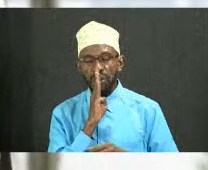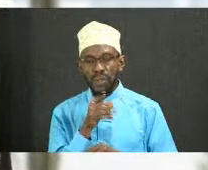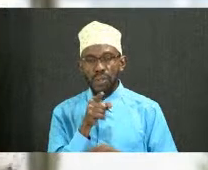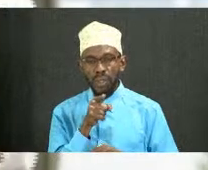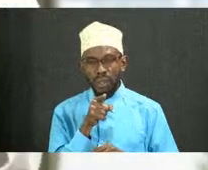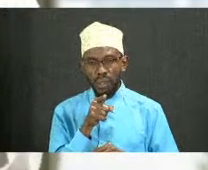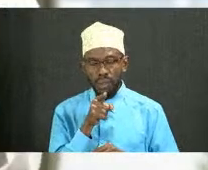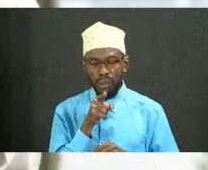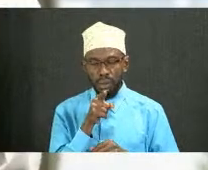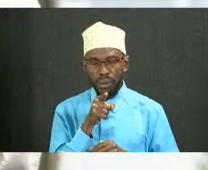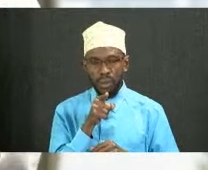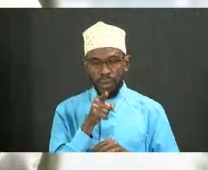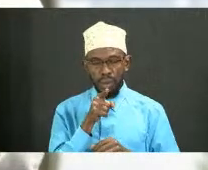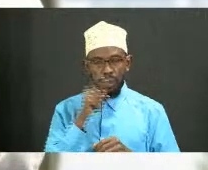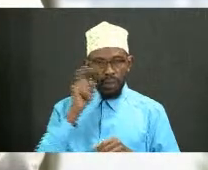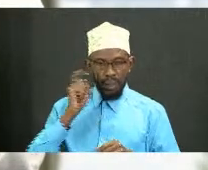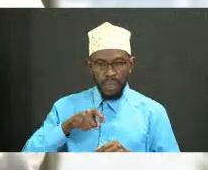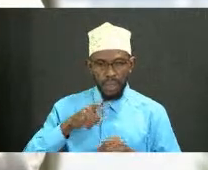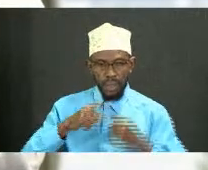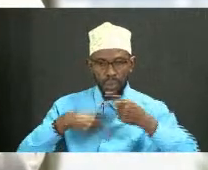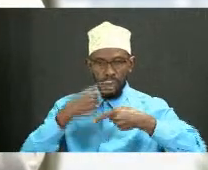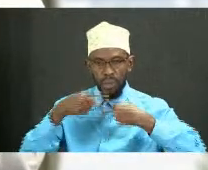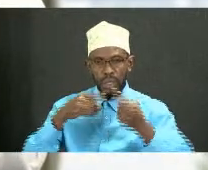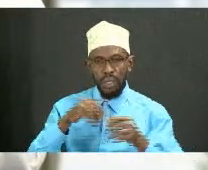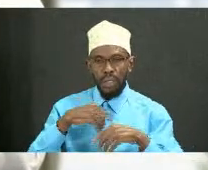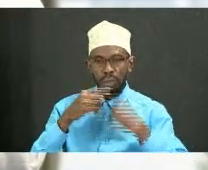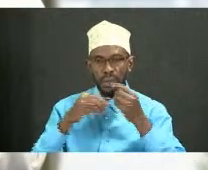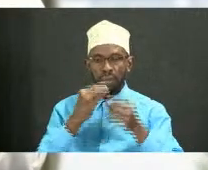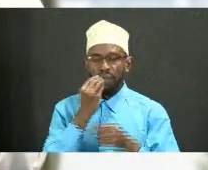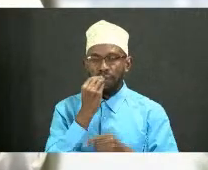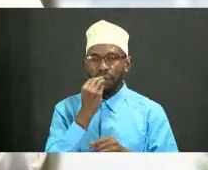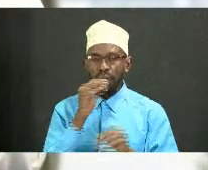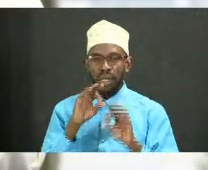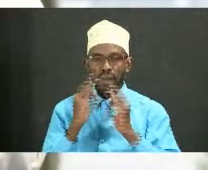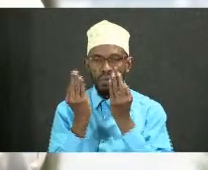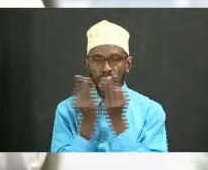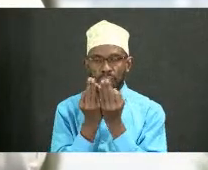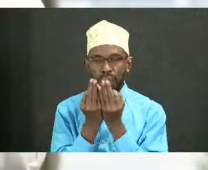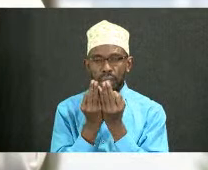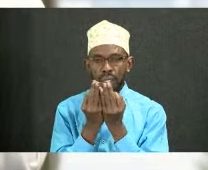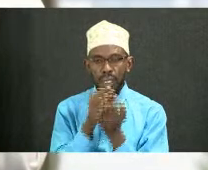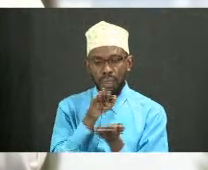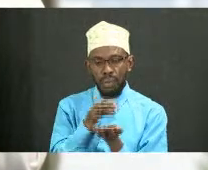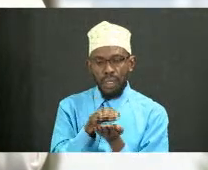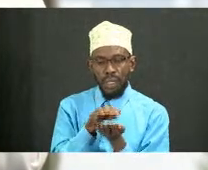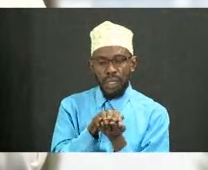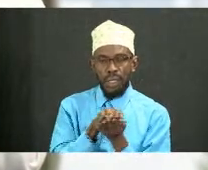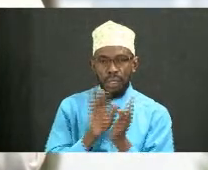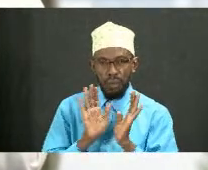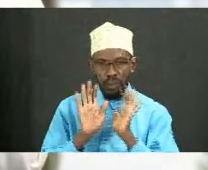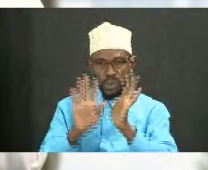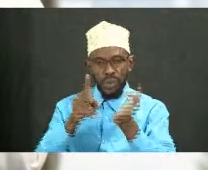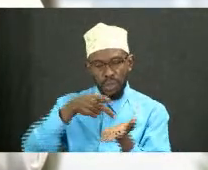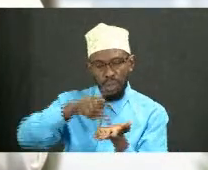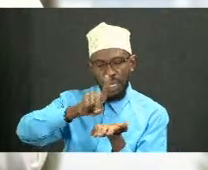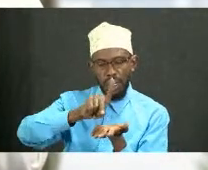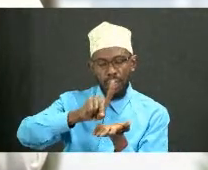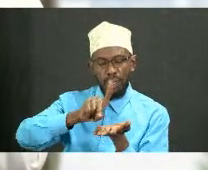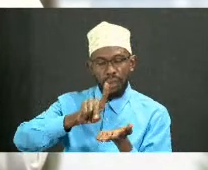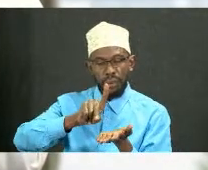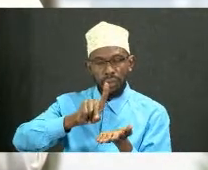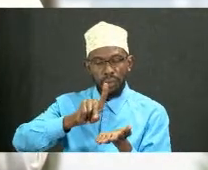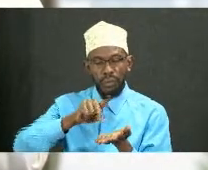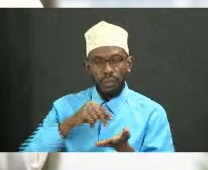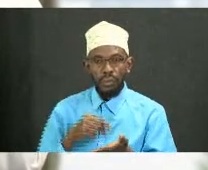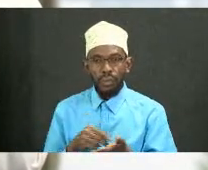madeni yuko na haja ya kuendelea kulisha familia yake, na bila shaka benki inamsukuma alipe, ama